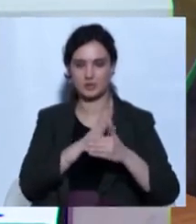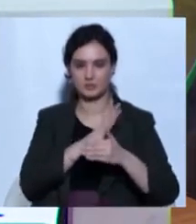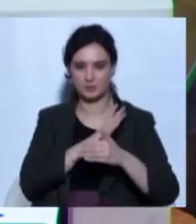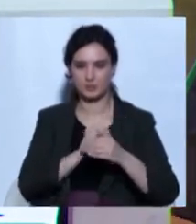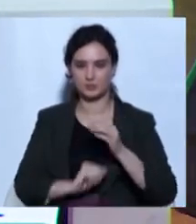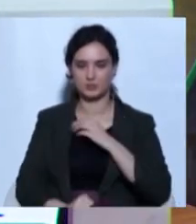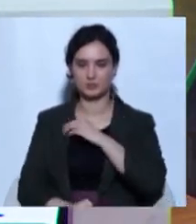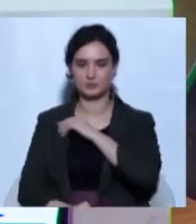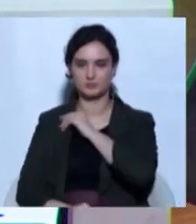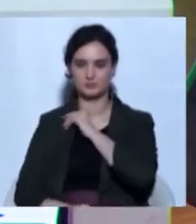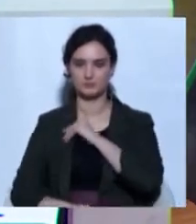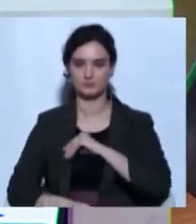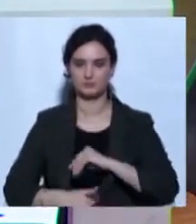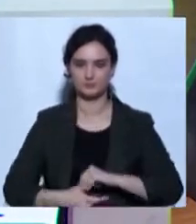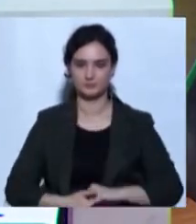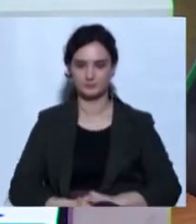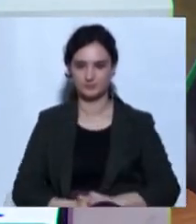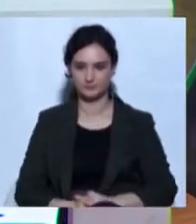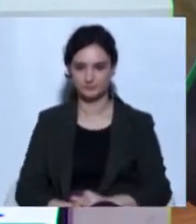აი ეს.